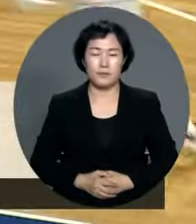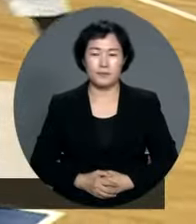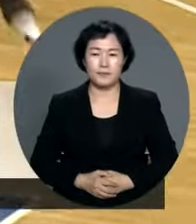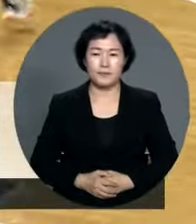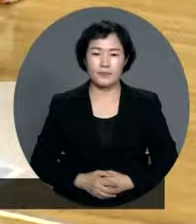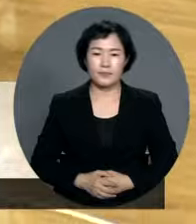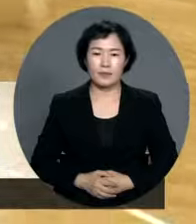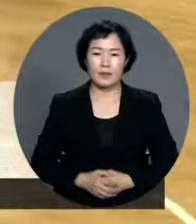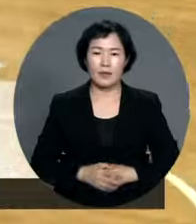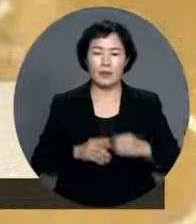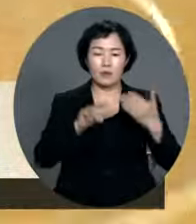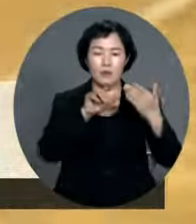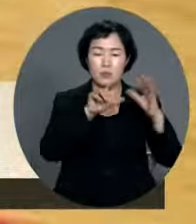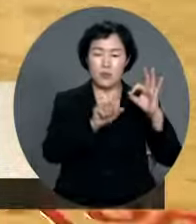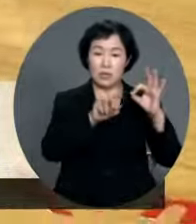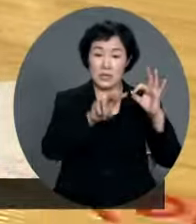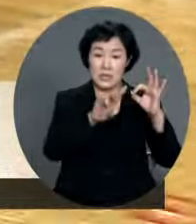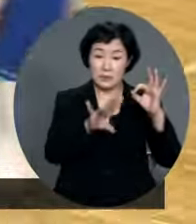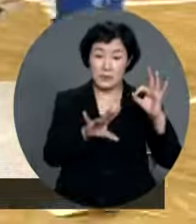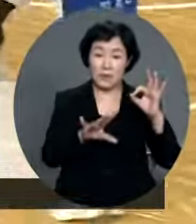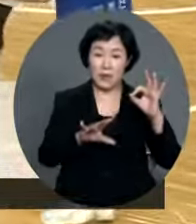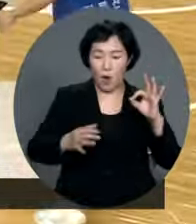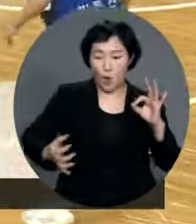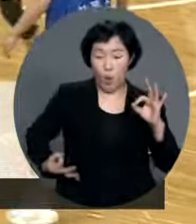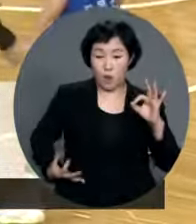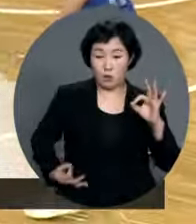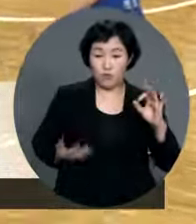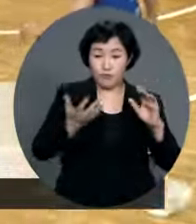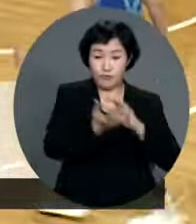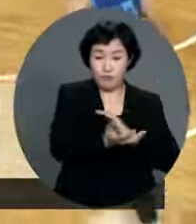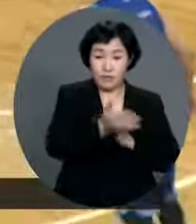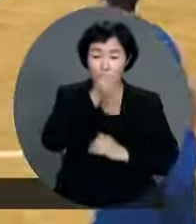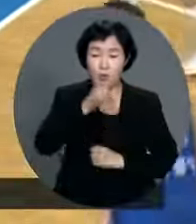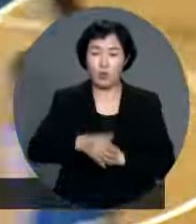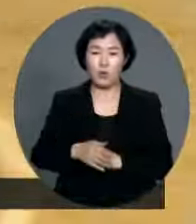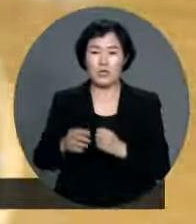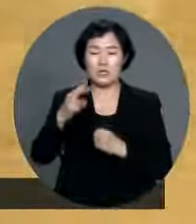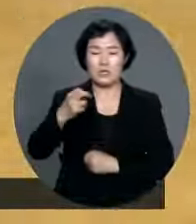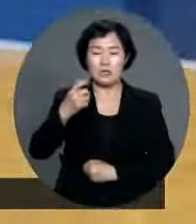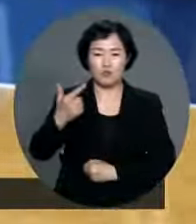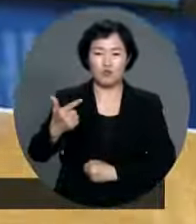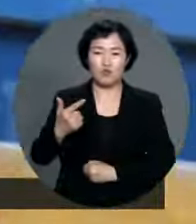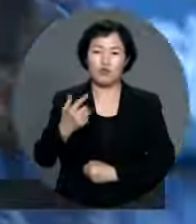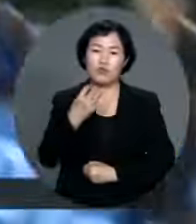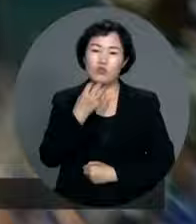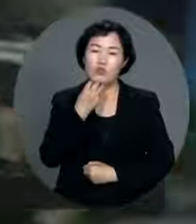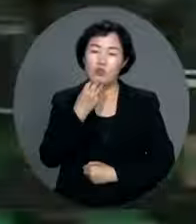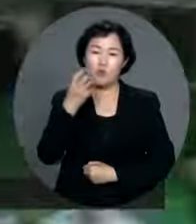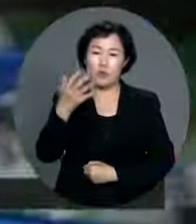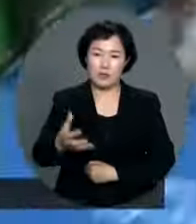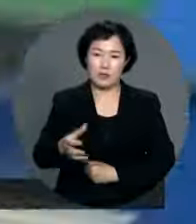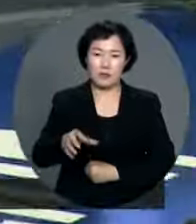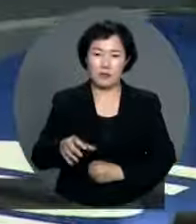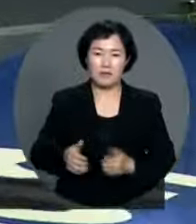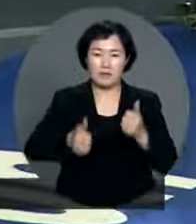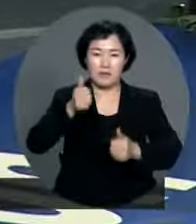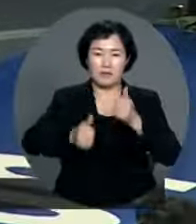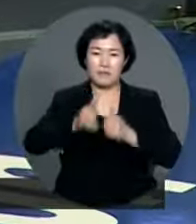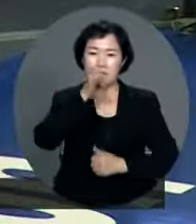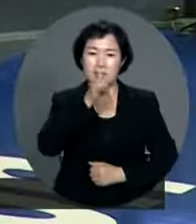가스공사는 24일 원주 DB와 원정을 치른 뒤 26일 서울 삼성을 상대로 홈 개막전을 펼칩니다.